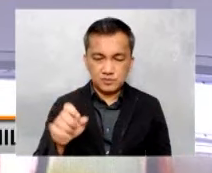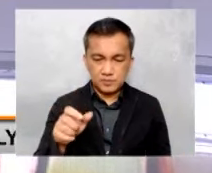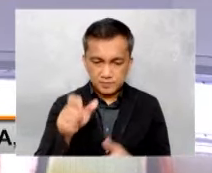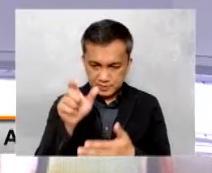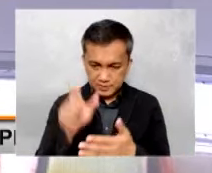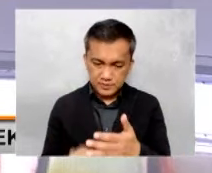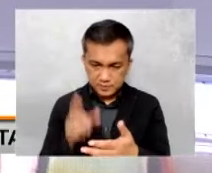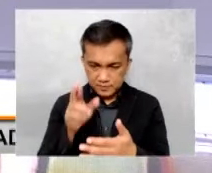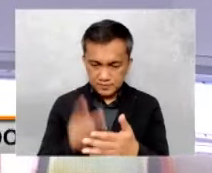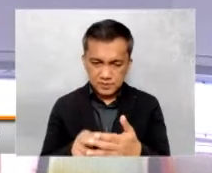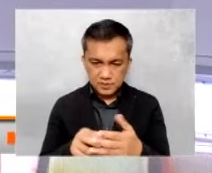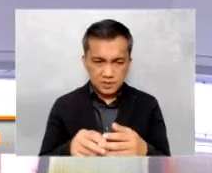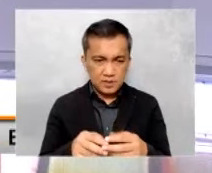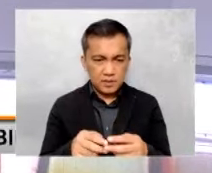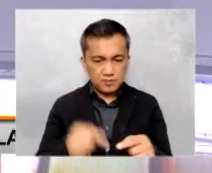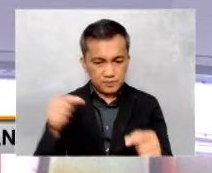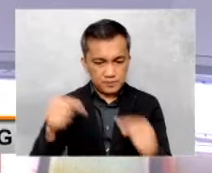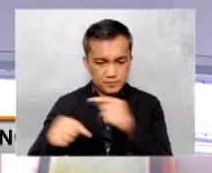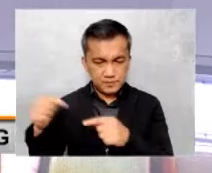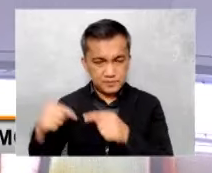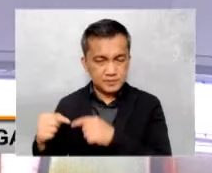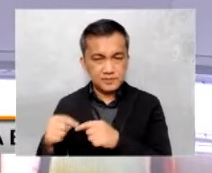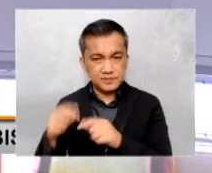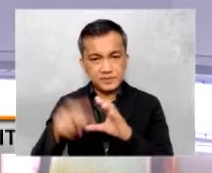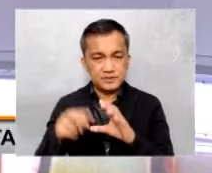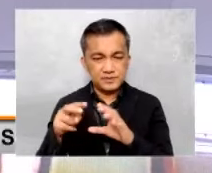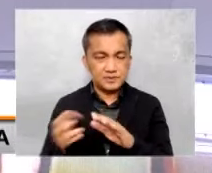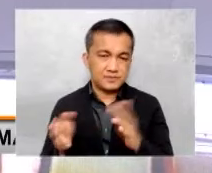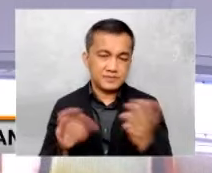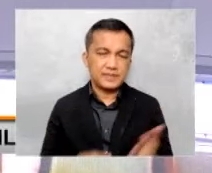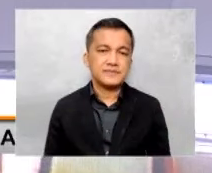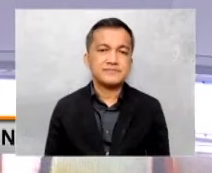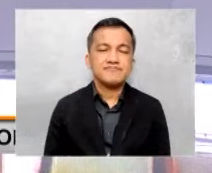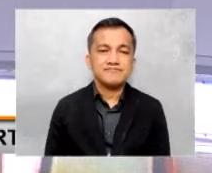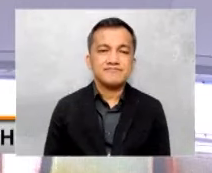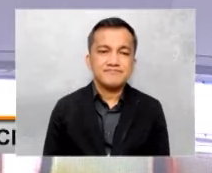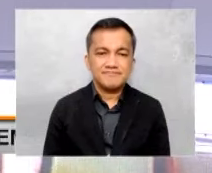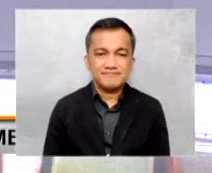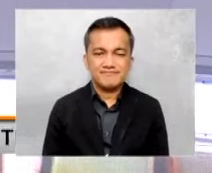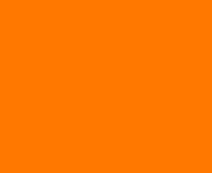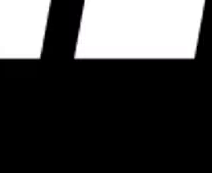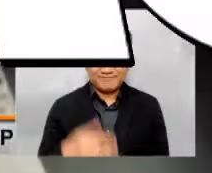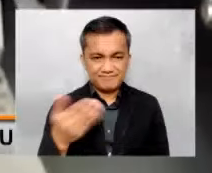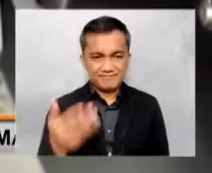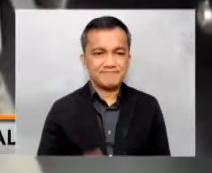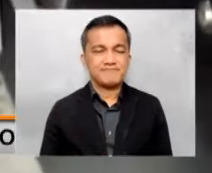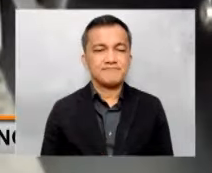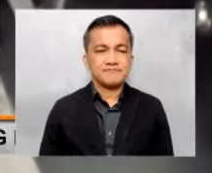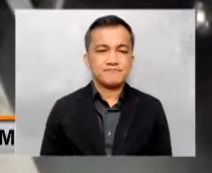throwback videos ng Yumaong Mahal sa Buhay. Panoorin yan sa report na ito.